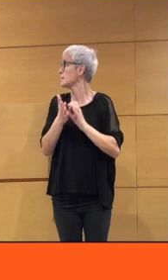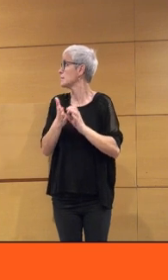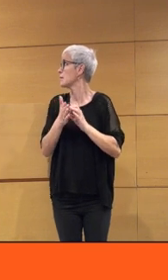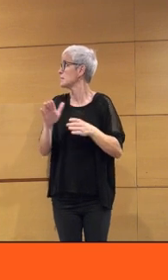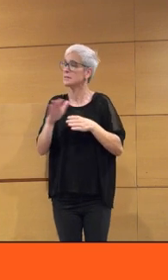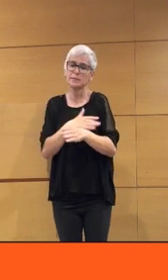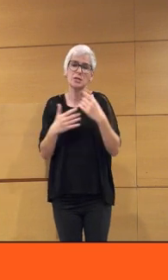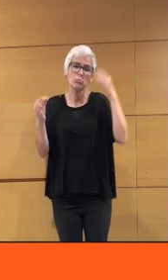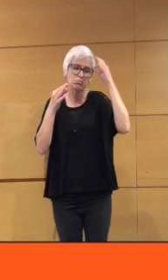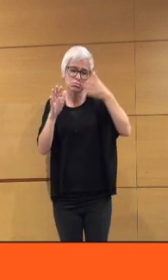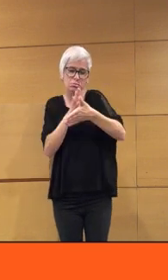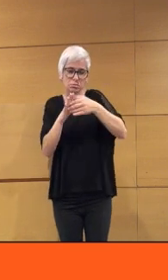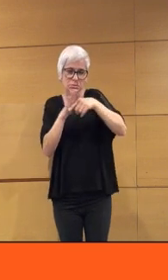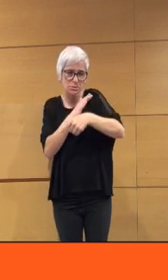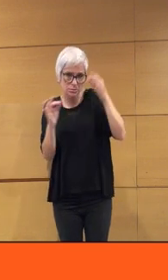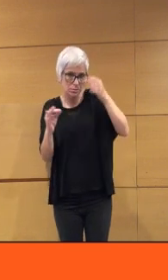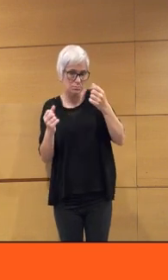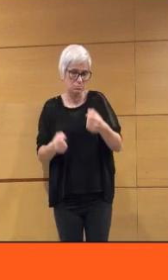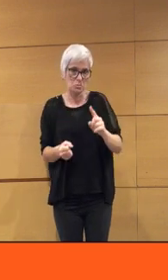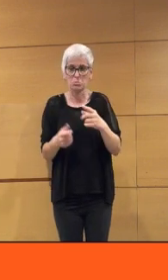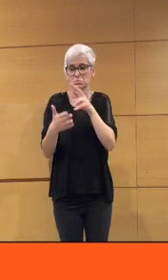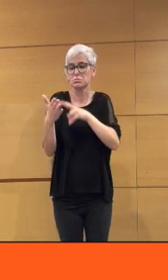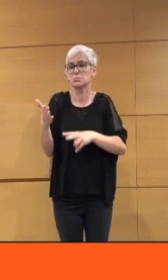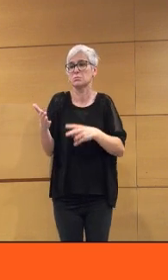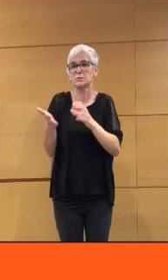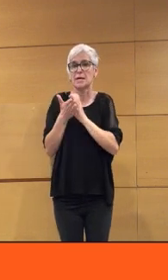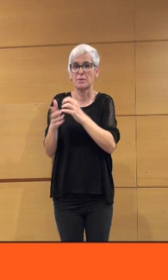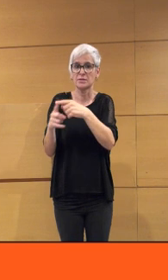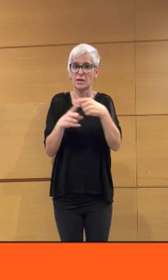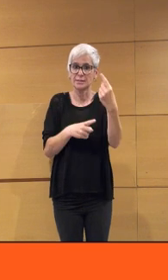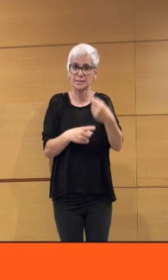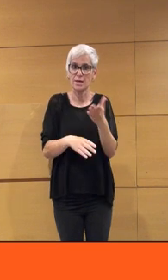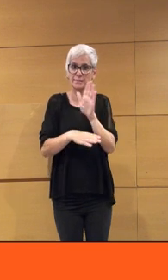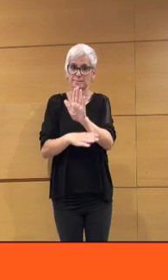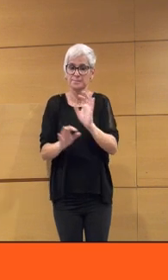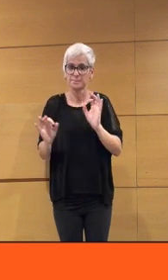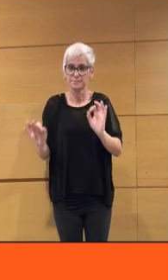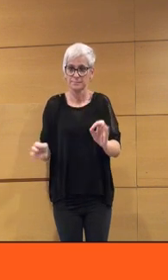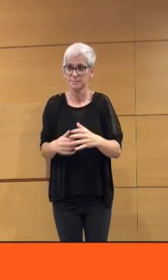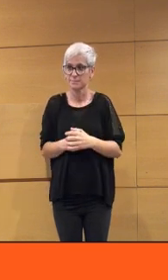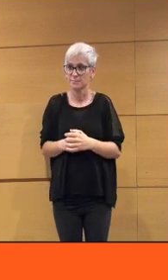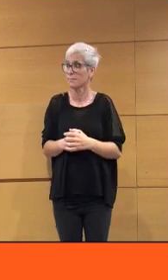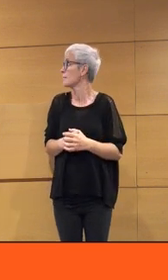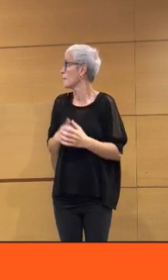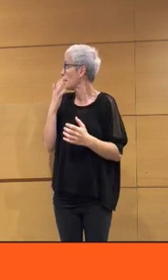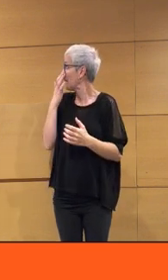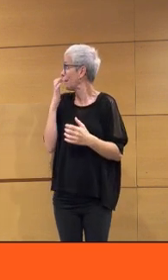en detall, bàsicament una lectura, no?, dels diferents serveis que hi ha, ja sigui de transcripció,